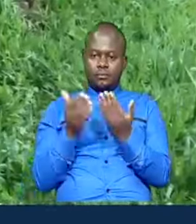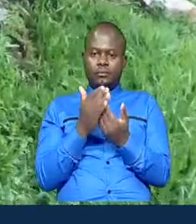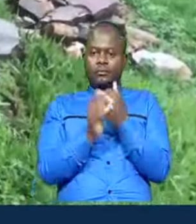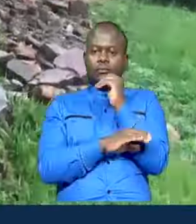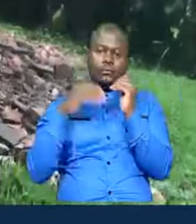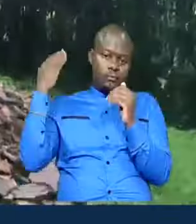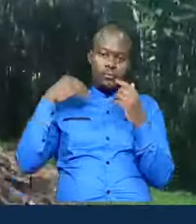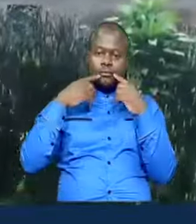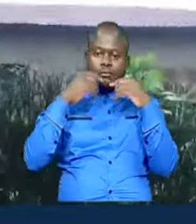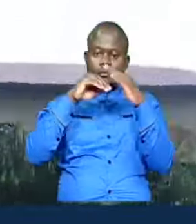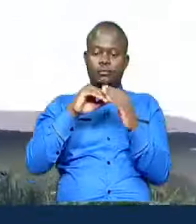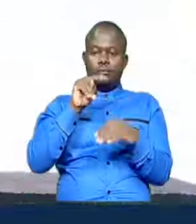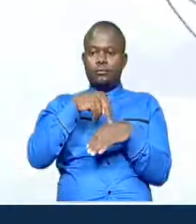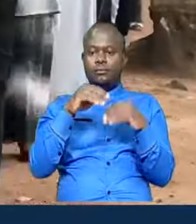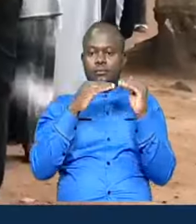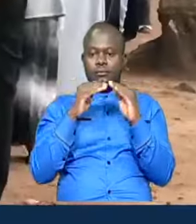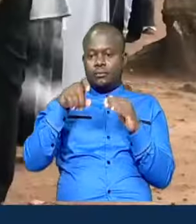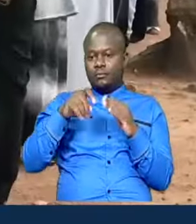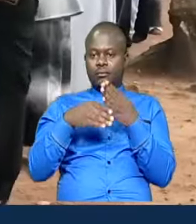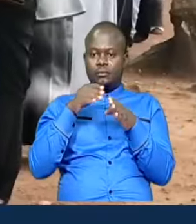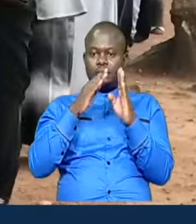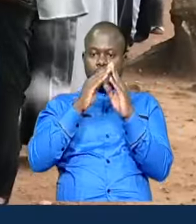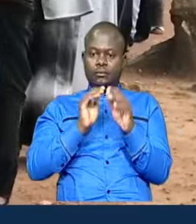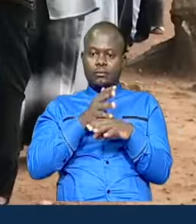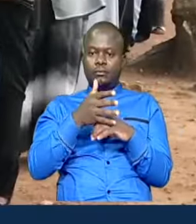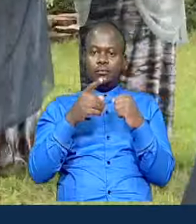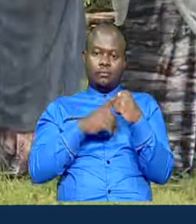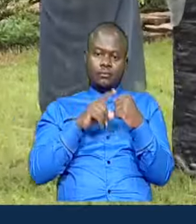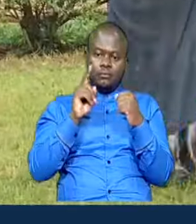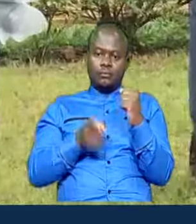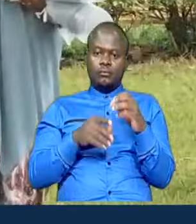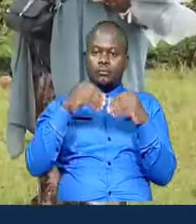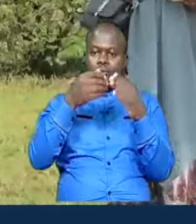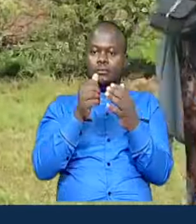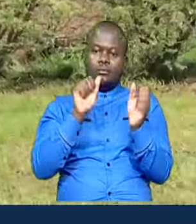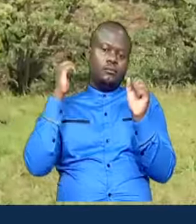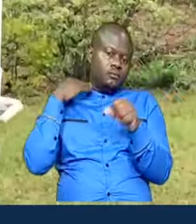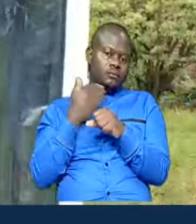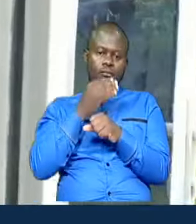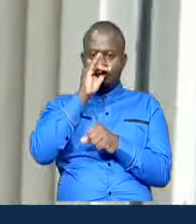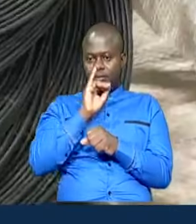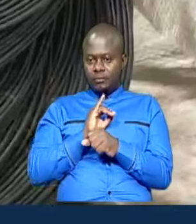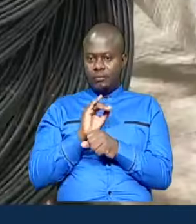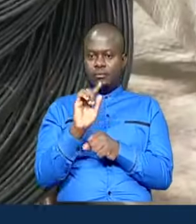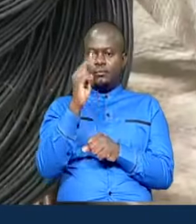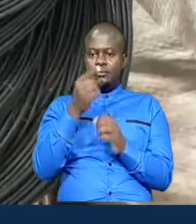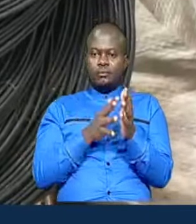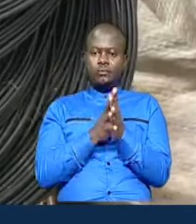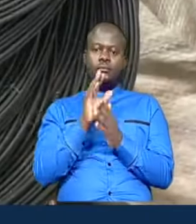iherutse gutangaza ko ku rwego rw'igihugu hakenewe kubakwa inzu 600,000 zigahabwa abarokotse jenoside yakorewe abatutsi. Imwe